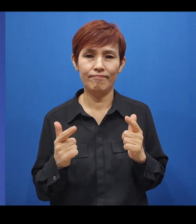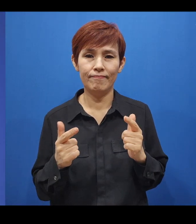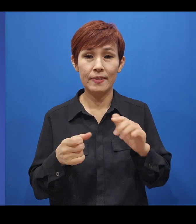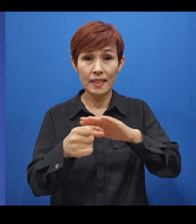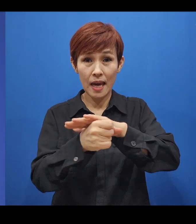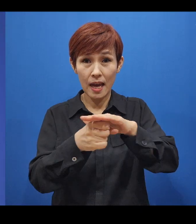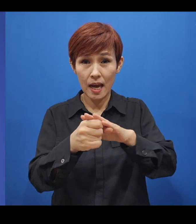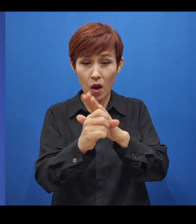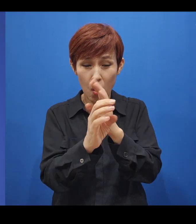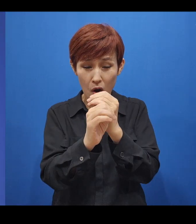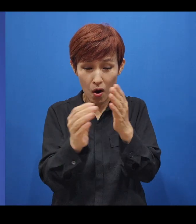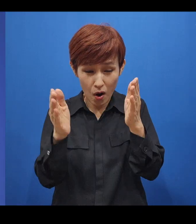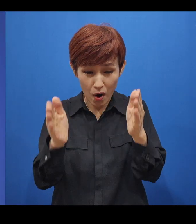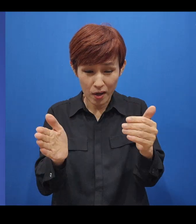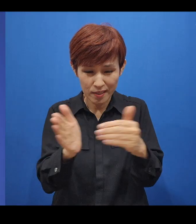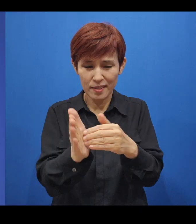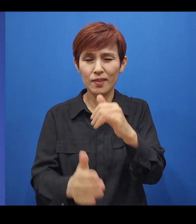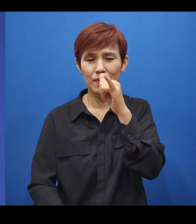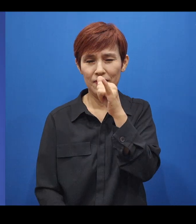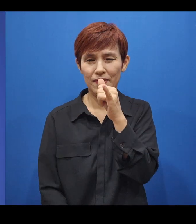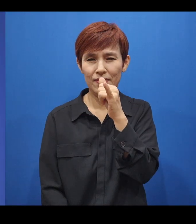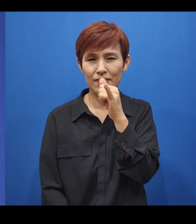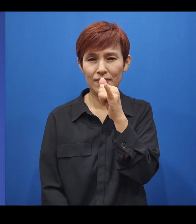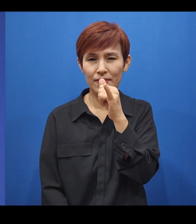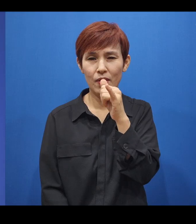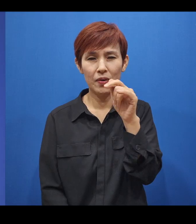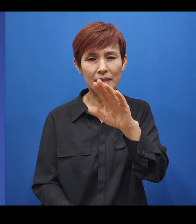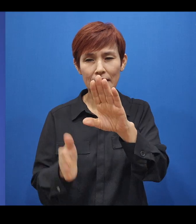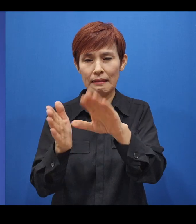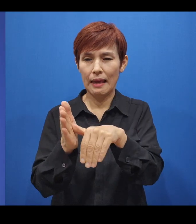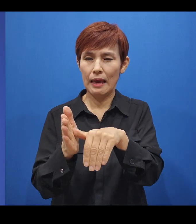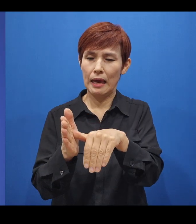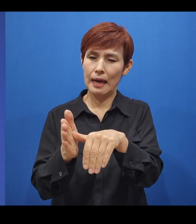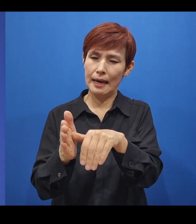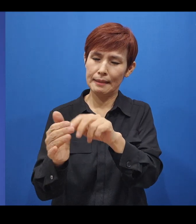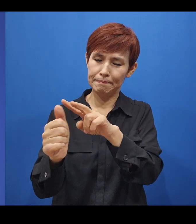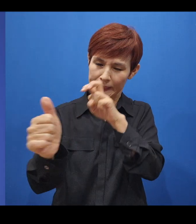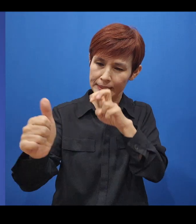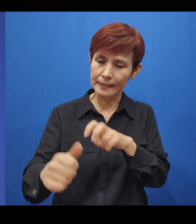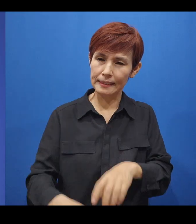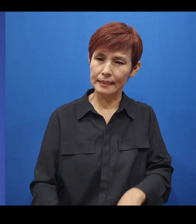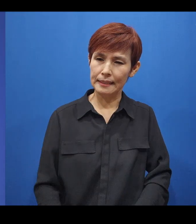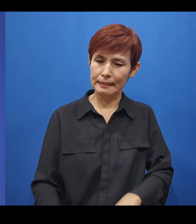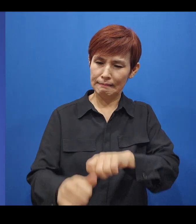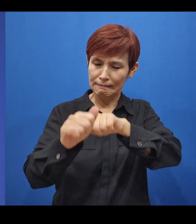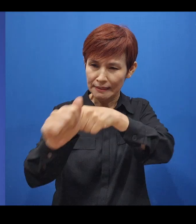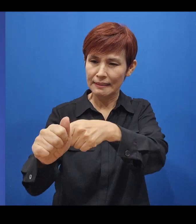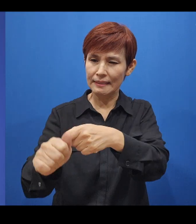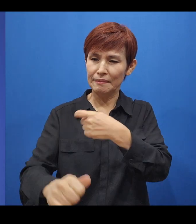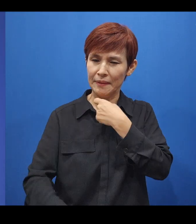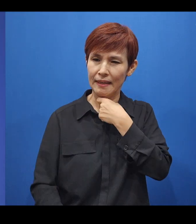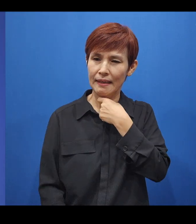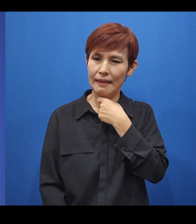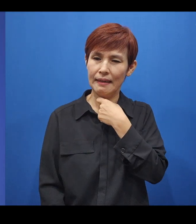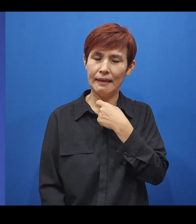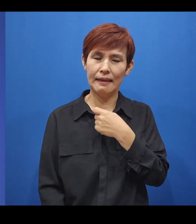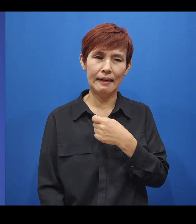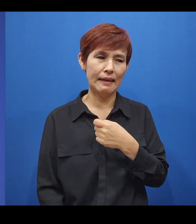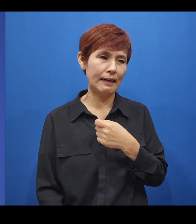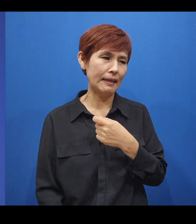사랑에도 유효기간이 있어요. 때로는 꼬집고 싶기도 하고 때로는 뛰쳐나가 버리고 싶기도